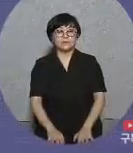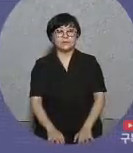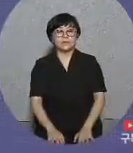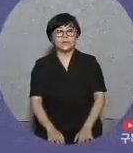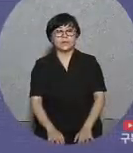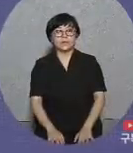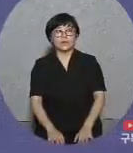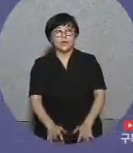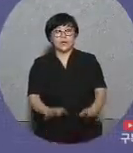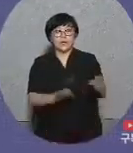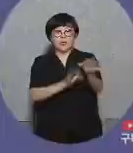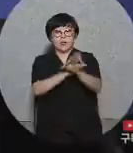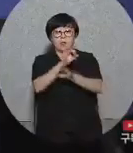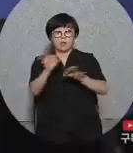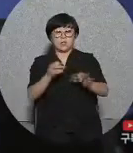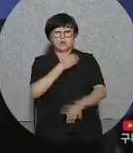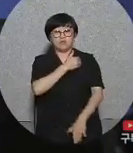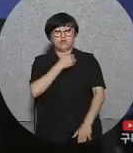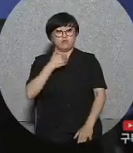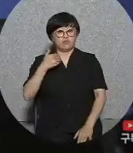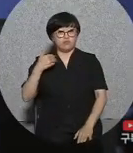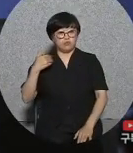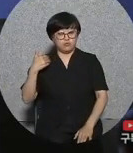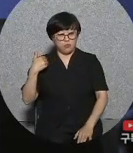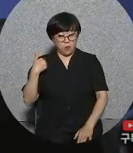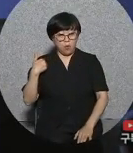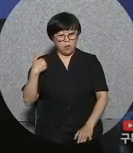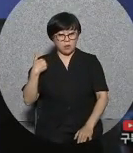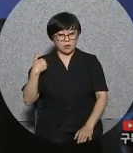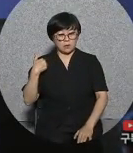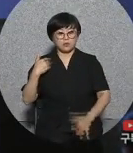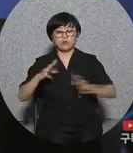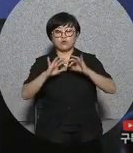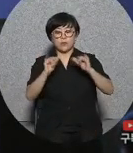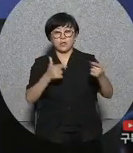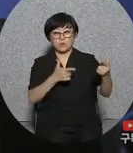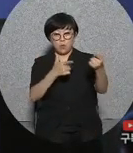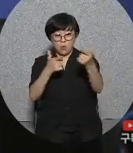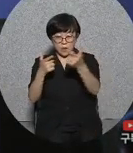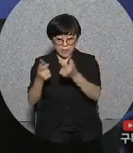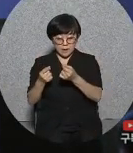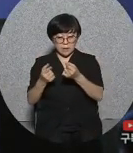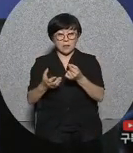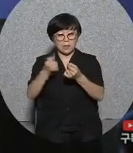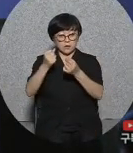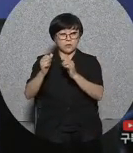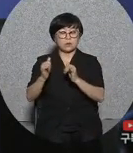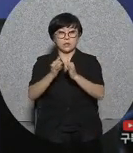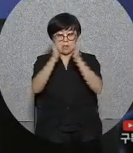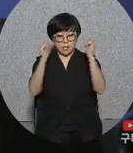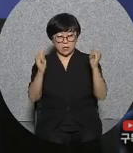최소한 의 경제적 풍요를 우리 국민 모두가 함께 누리는 사회